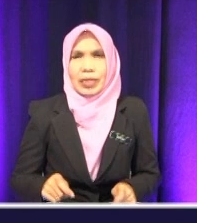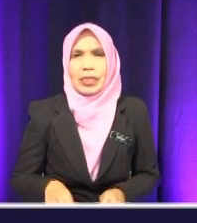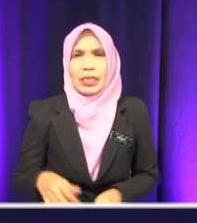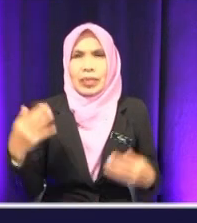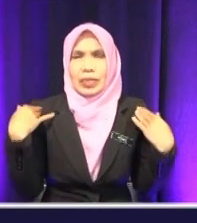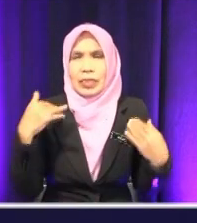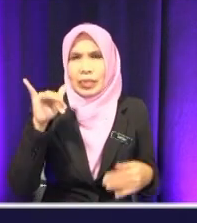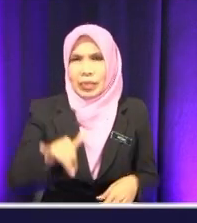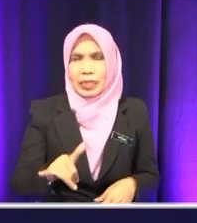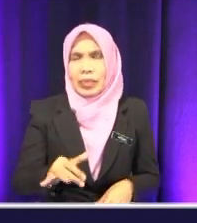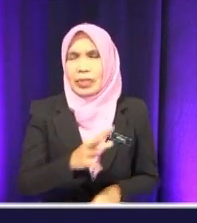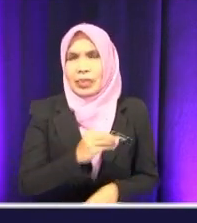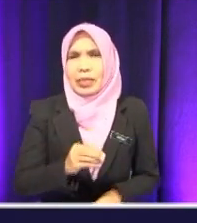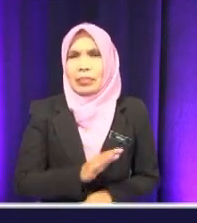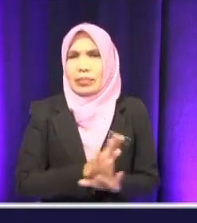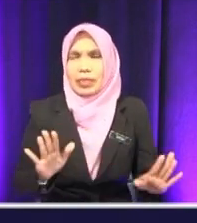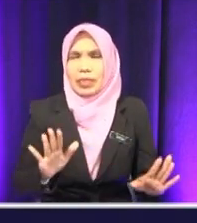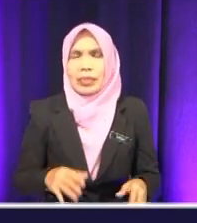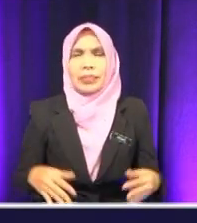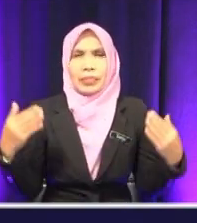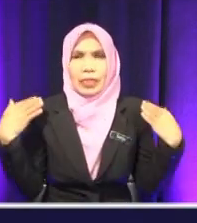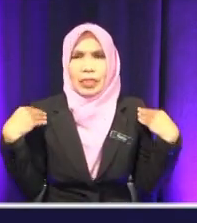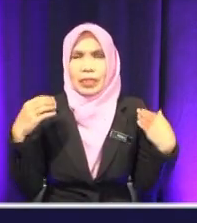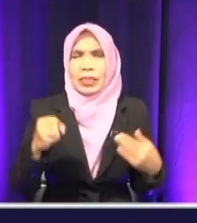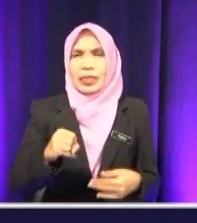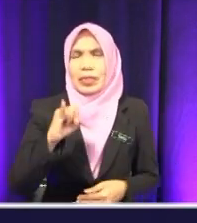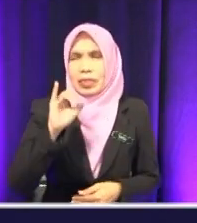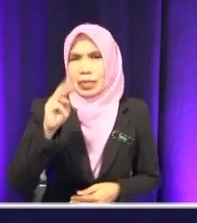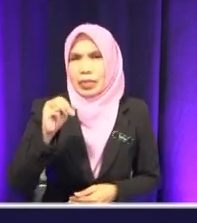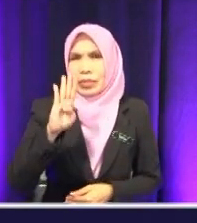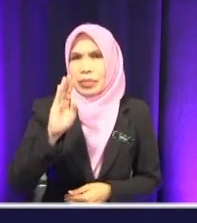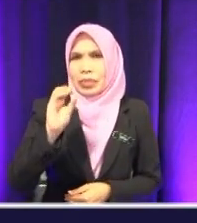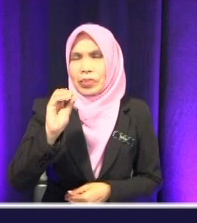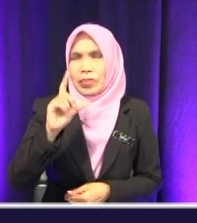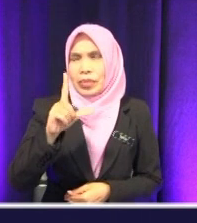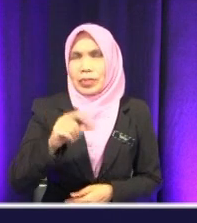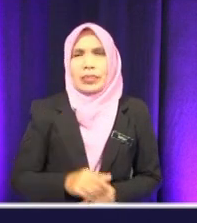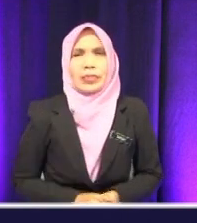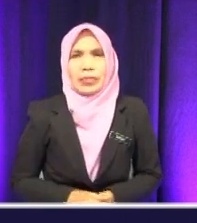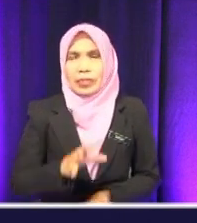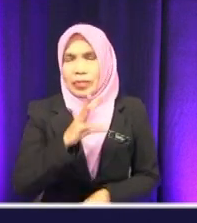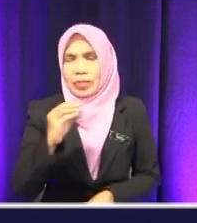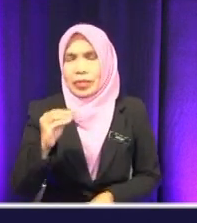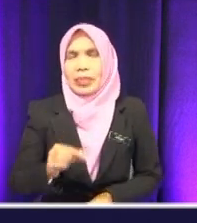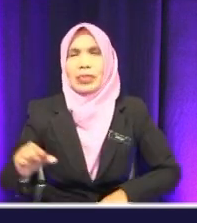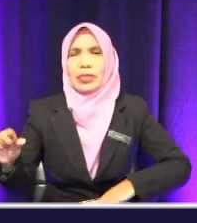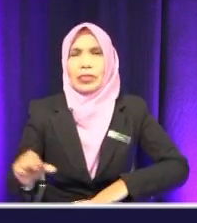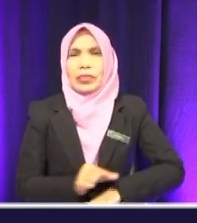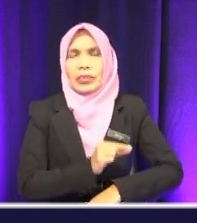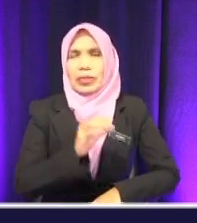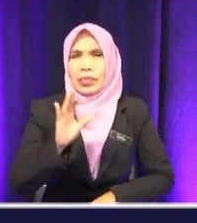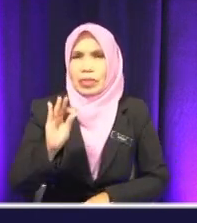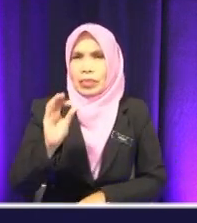karena ada simbol dan pernyataan yang tepat dan juga penggunaan formulir yang tepat jadi ini